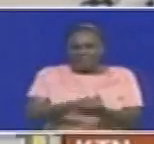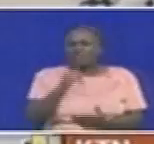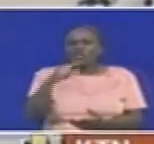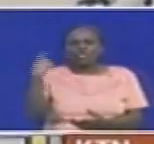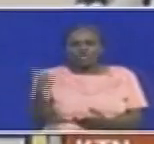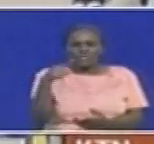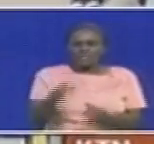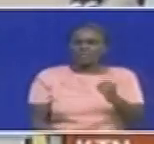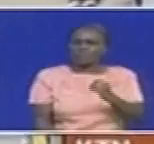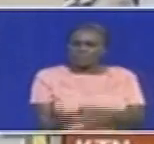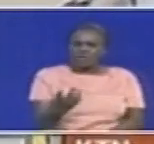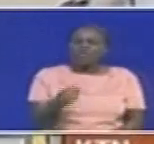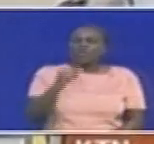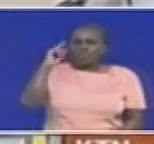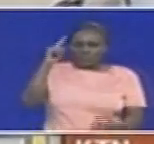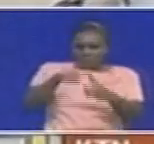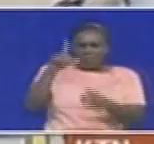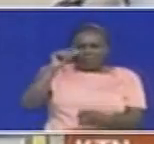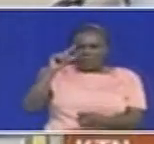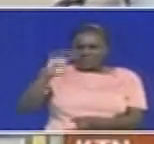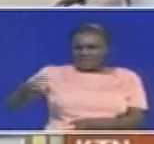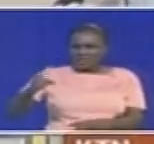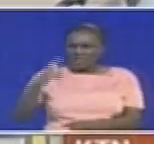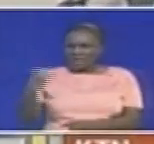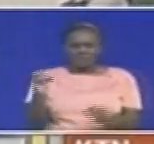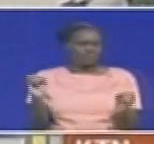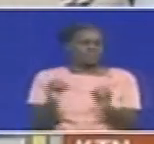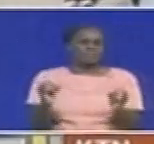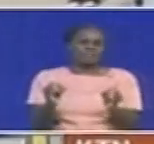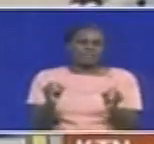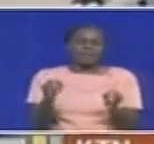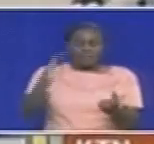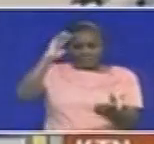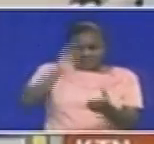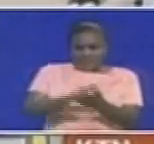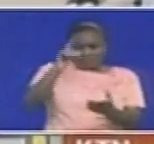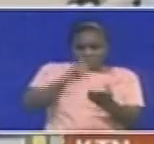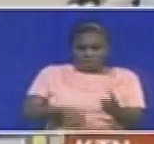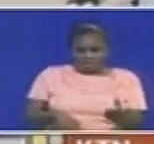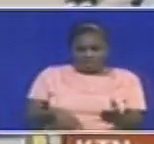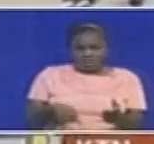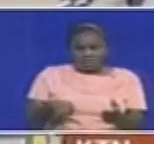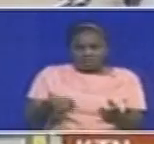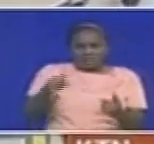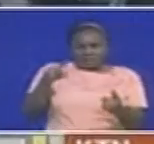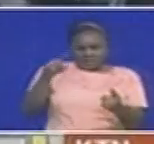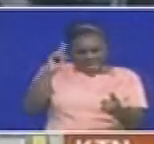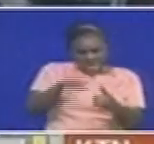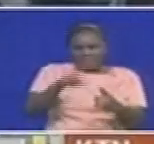these explosives were not meant for Mombasa County alone. We want to believe they were meant for other